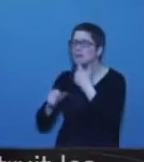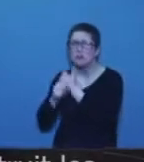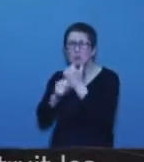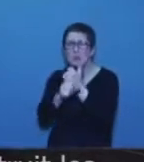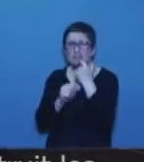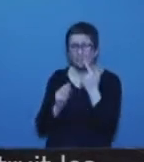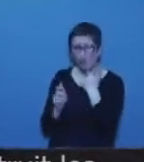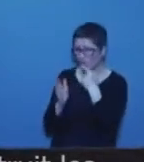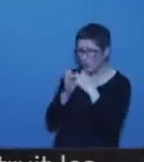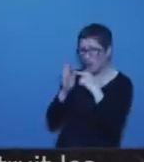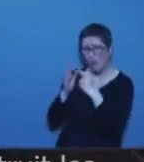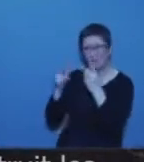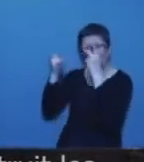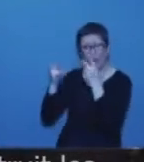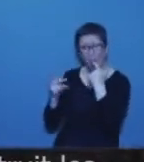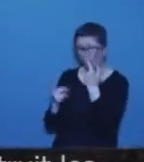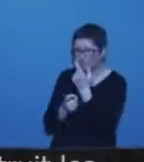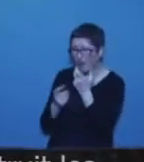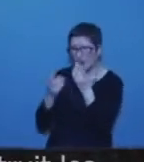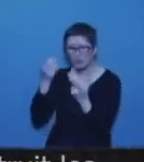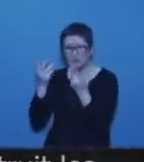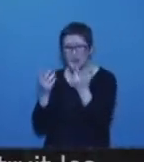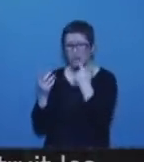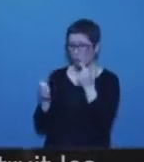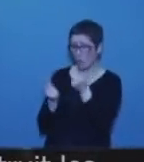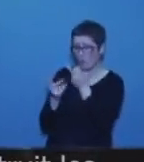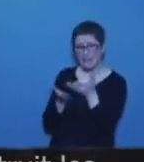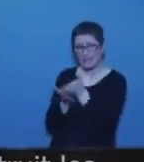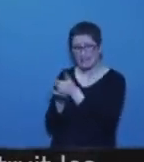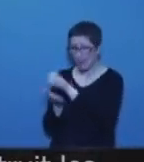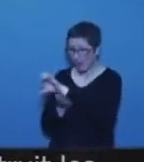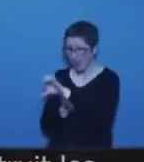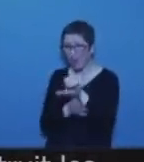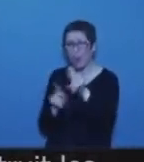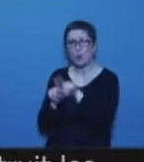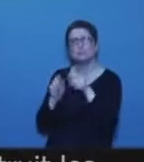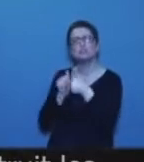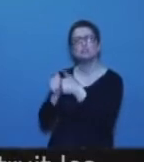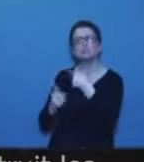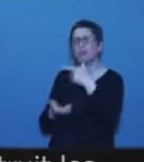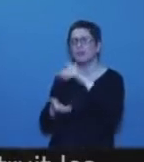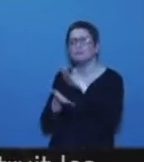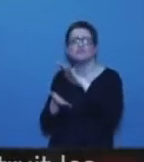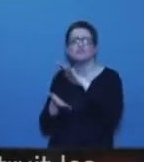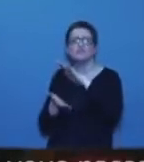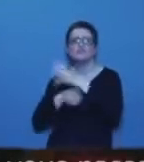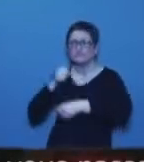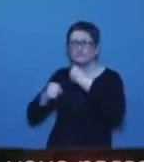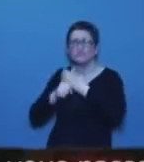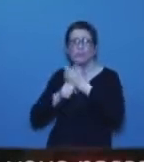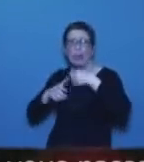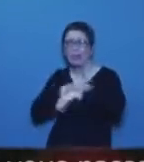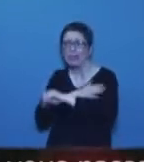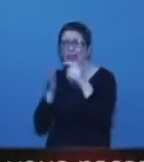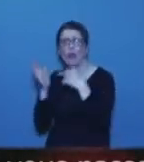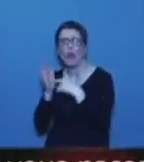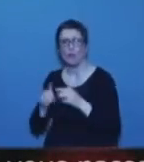de votre point, du nombre de salaires qui auront été donnés et de l'année de naissance. S'il vous plaît,